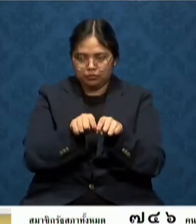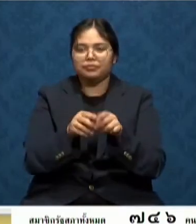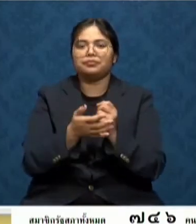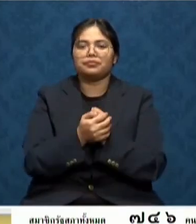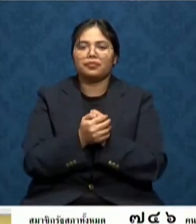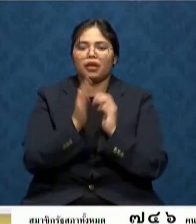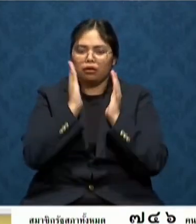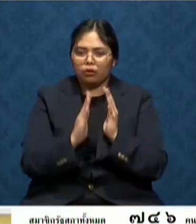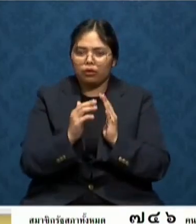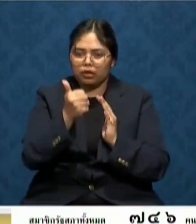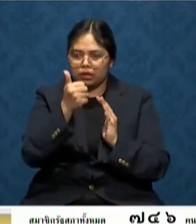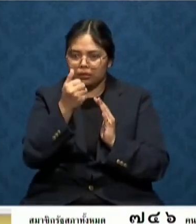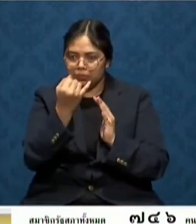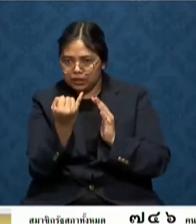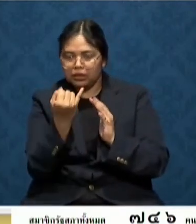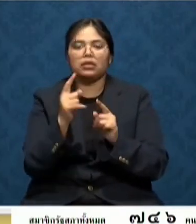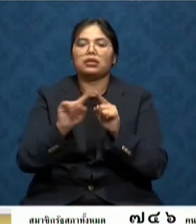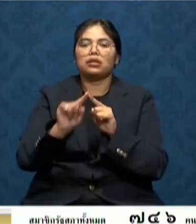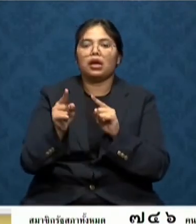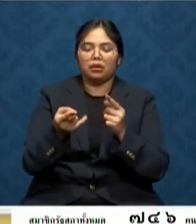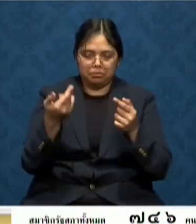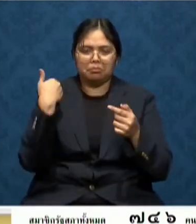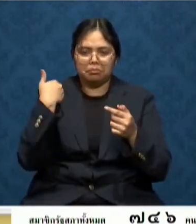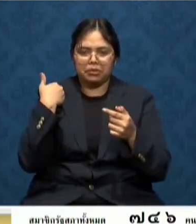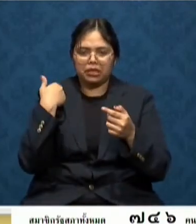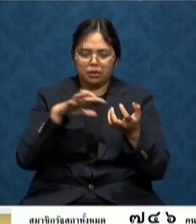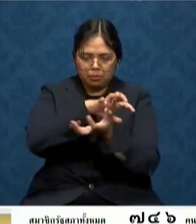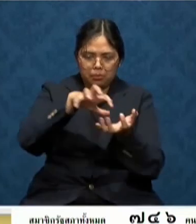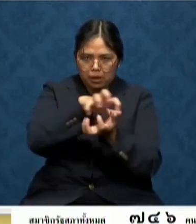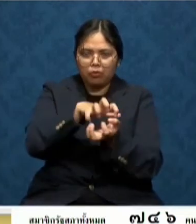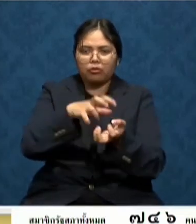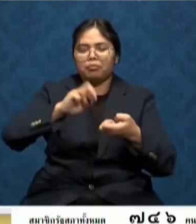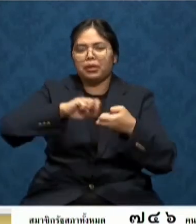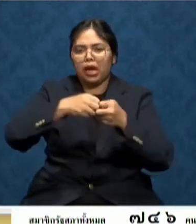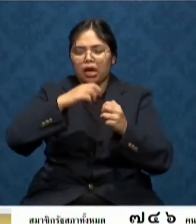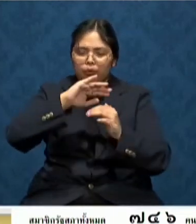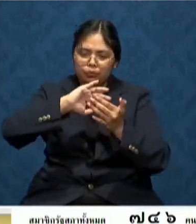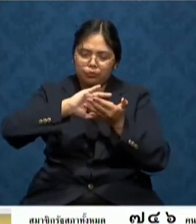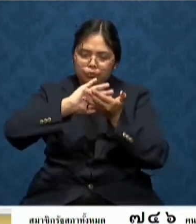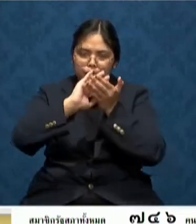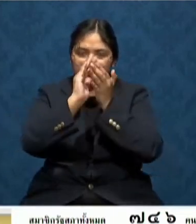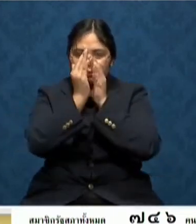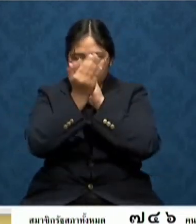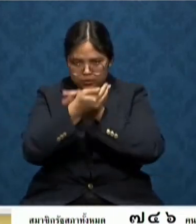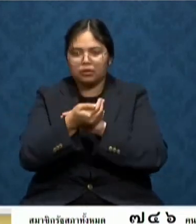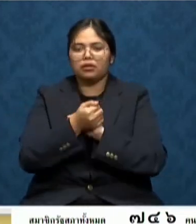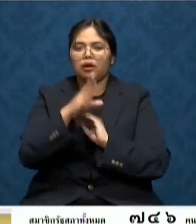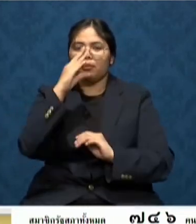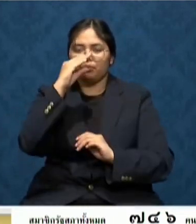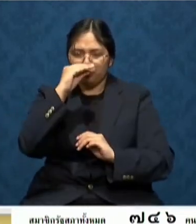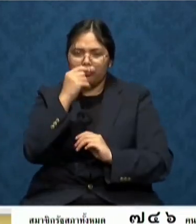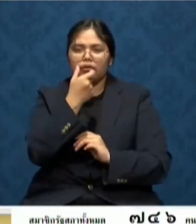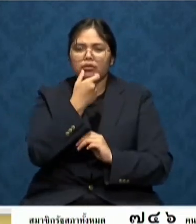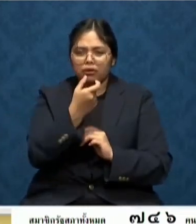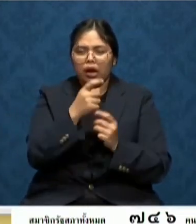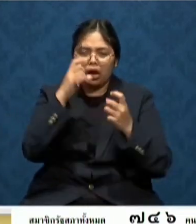มีคนดีมคนไม่ดีสรตถูกแกไขอยางบรวนการพูดจายด้กัด้วย